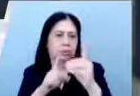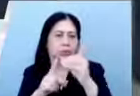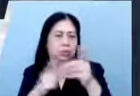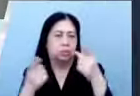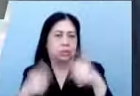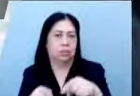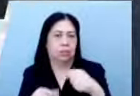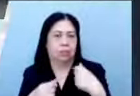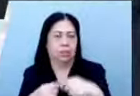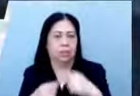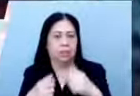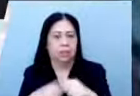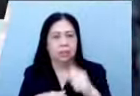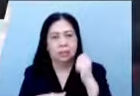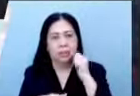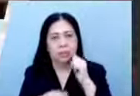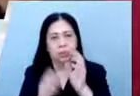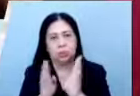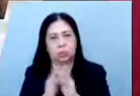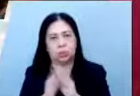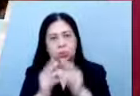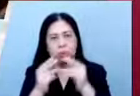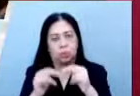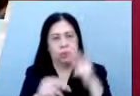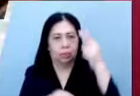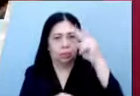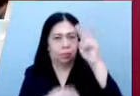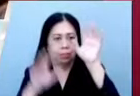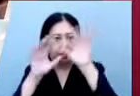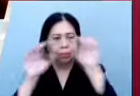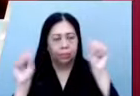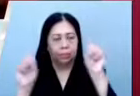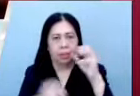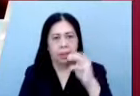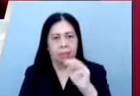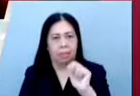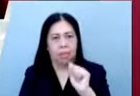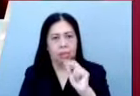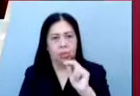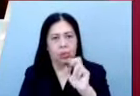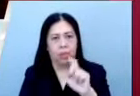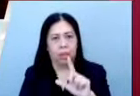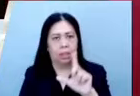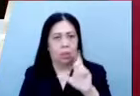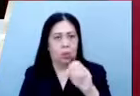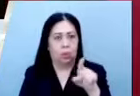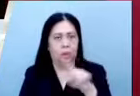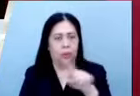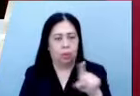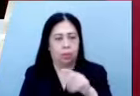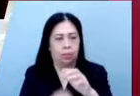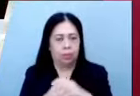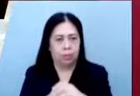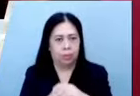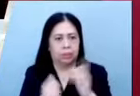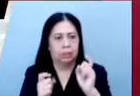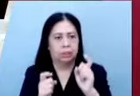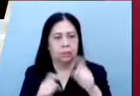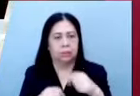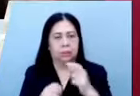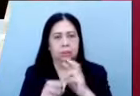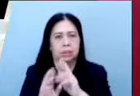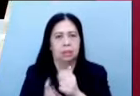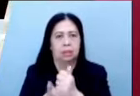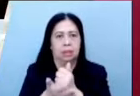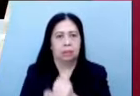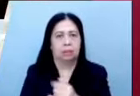ng daily news conference ni Mexican President Manuel López Obrador. Agad na responde ang mga pulis at